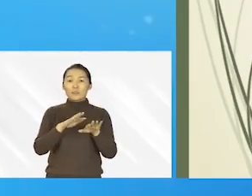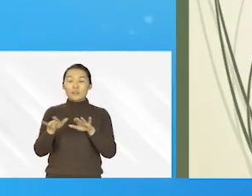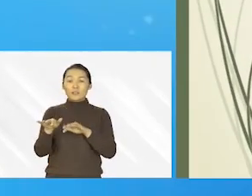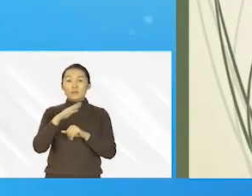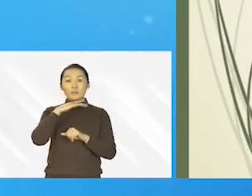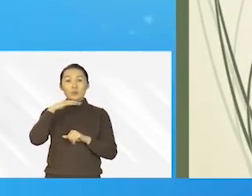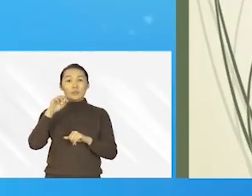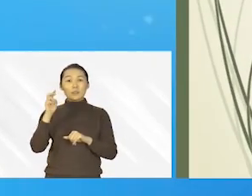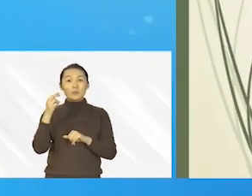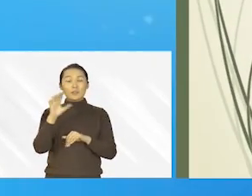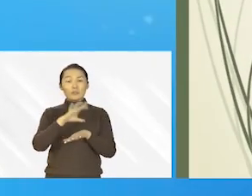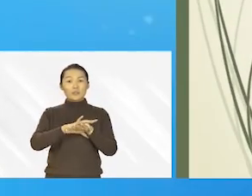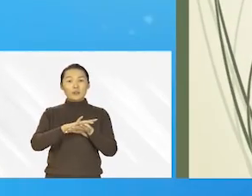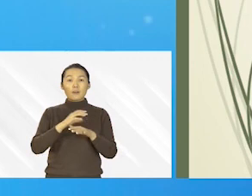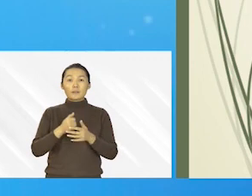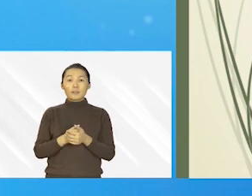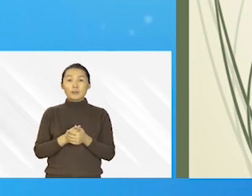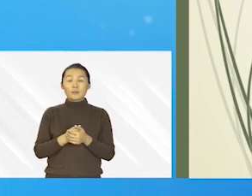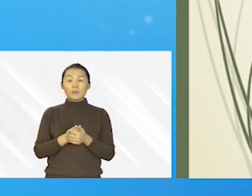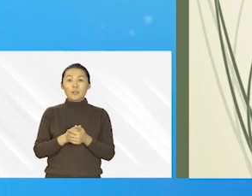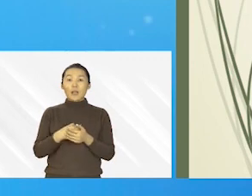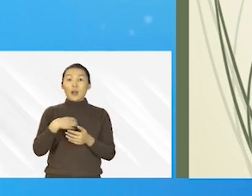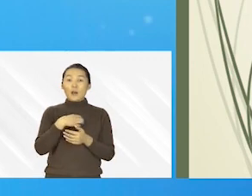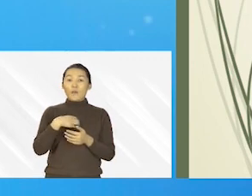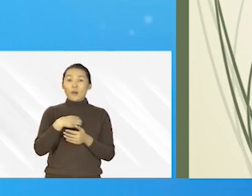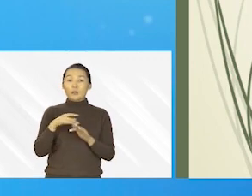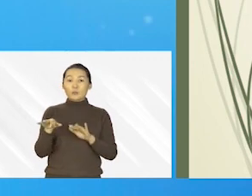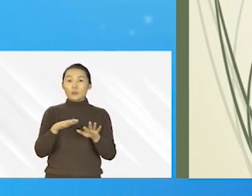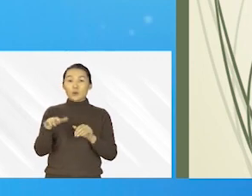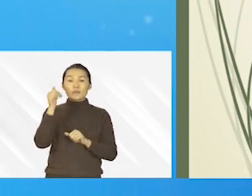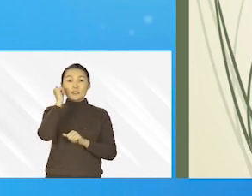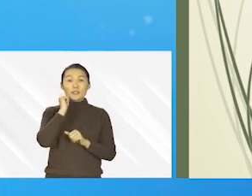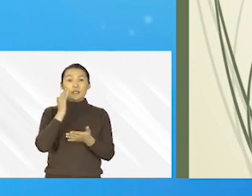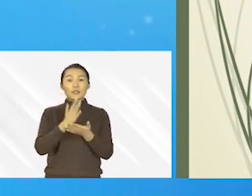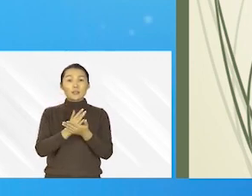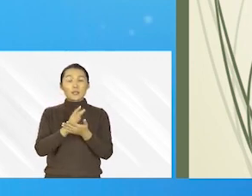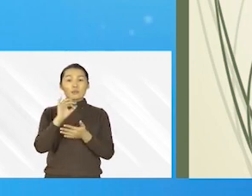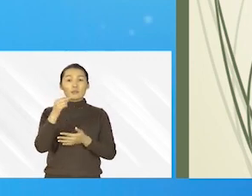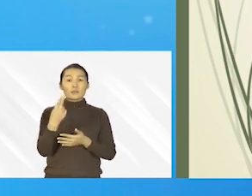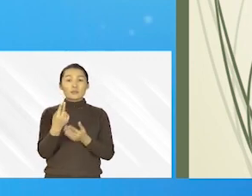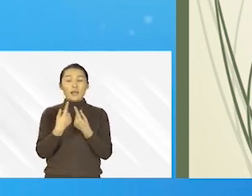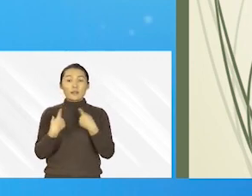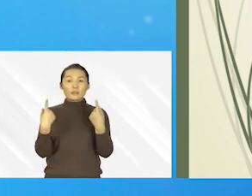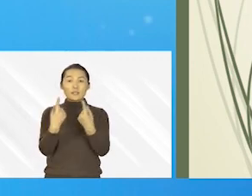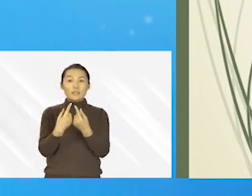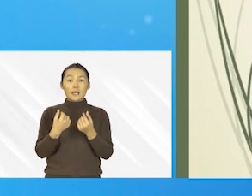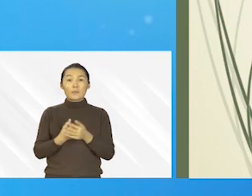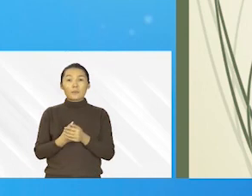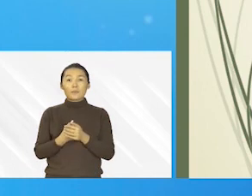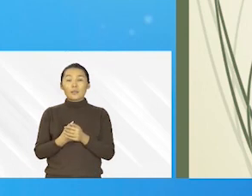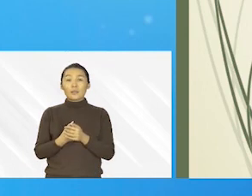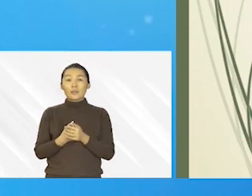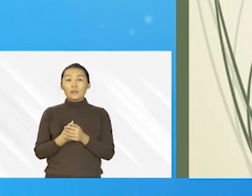многих биологических факторов. Немаловажную роль в старении играет и социальная среда,